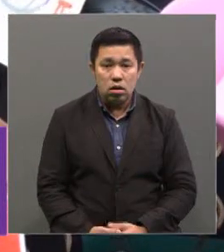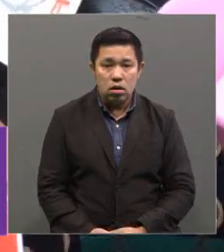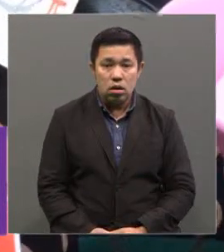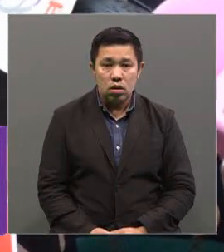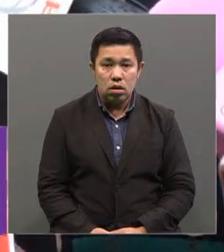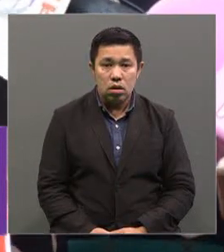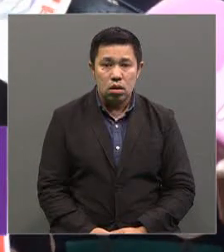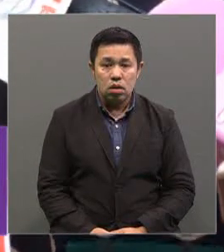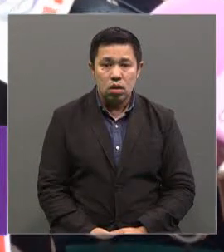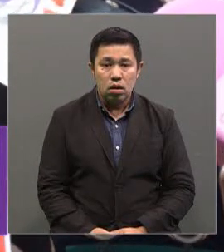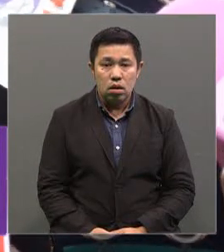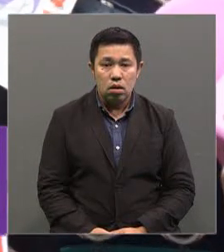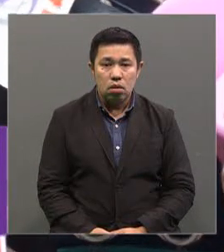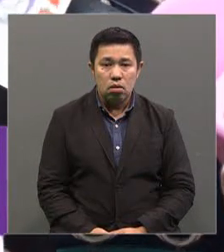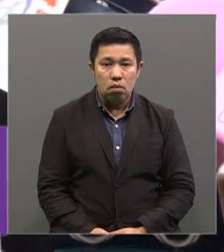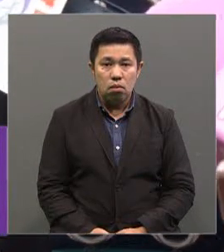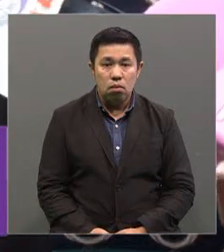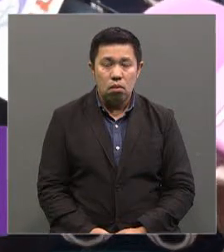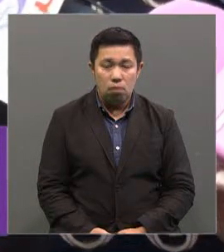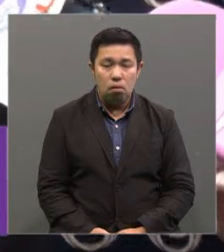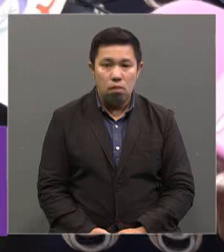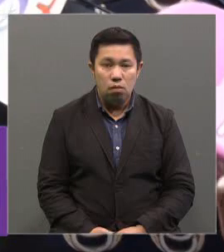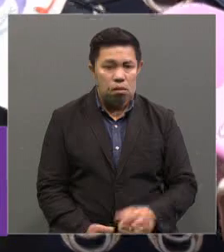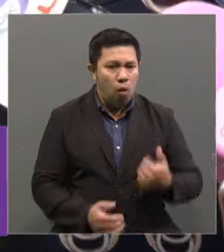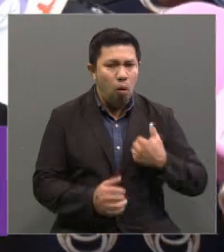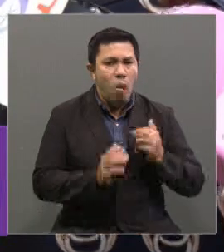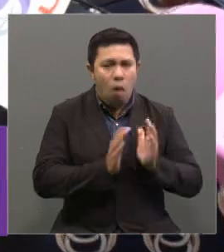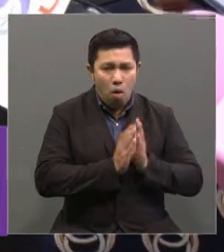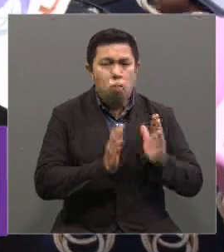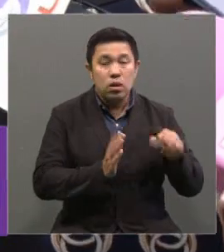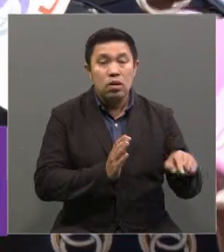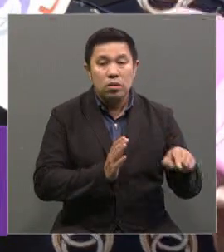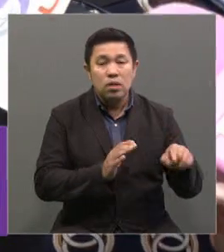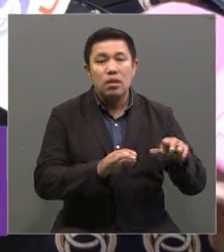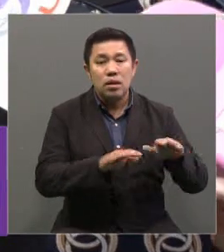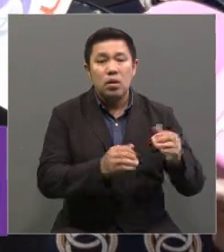ก็ขอบคุณเขานะที่เป็น